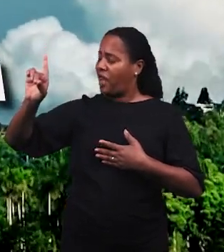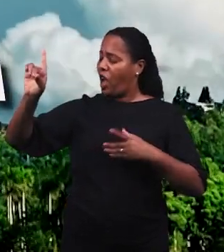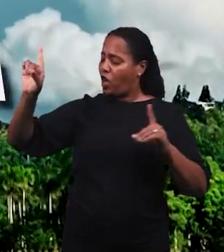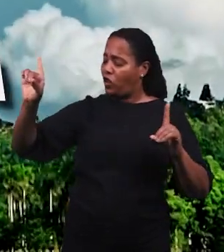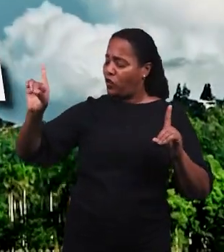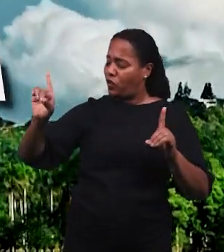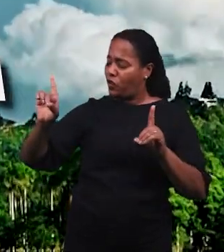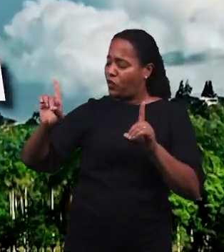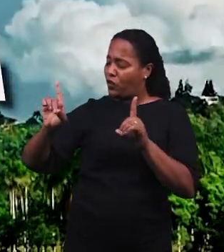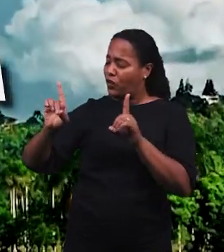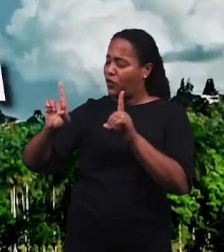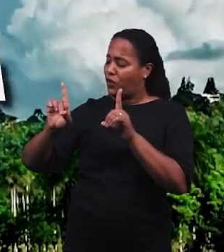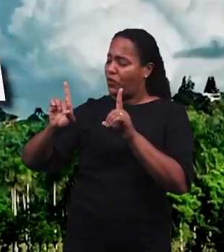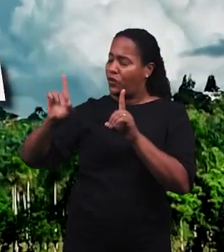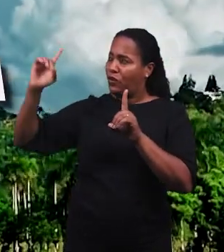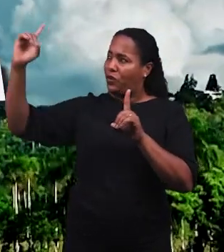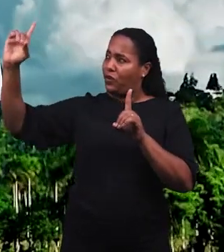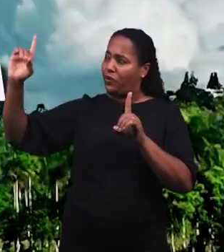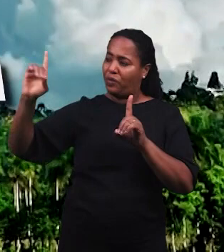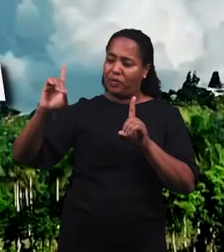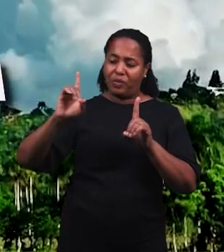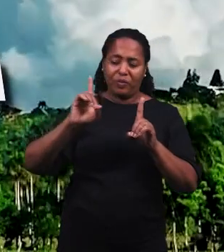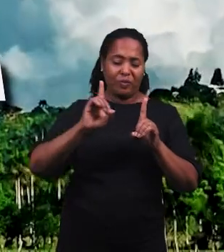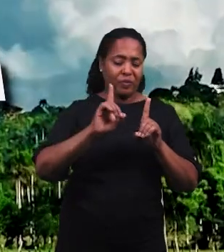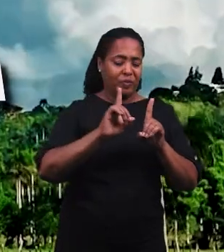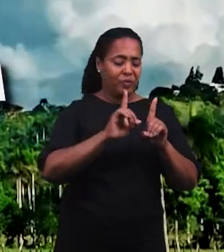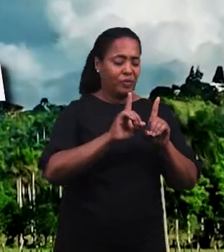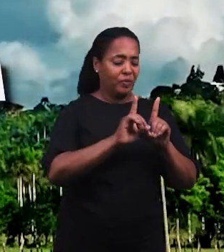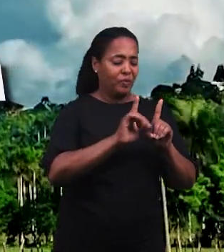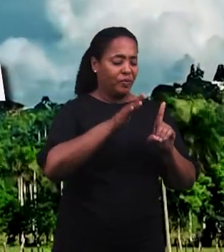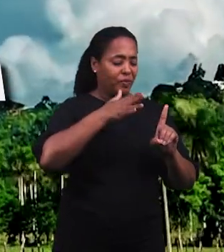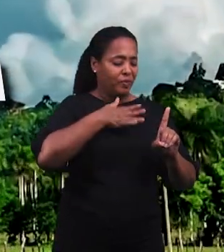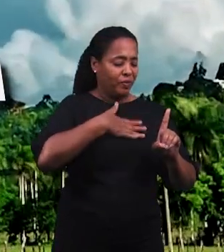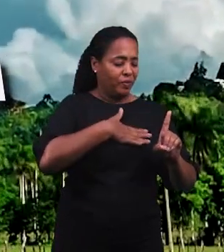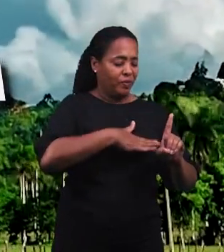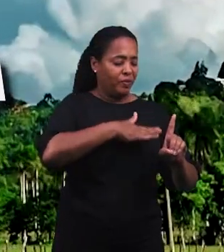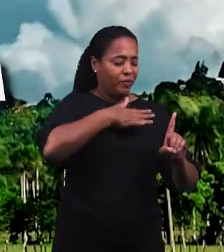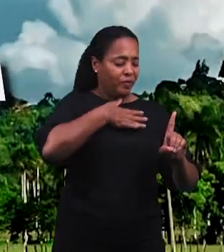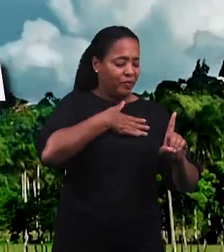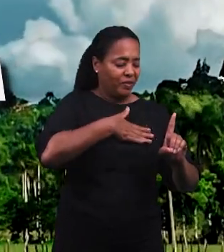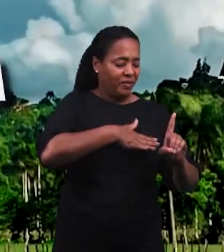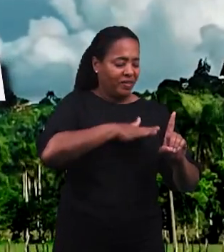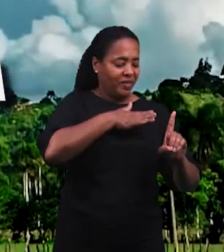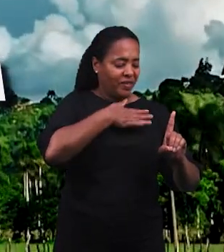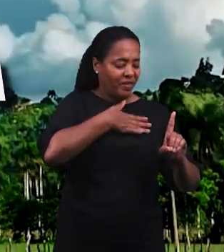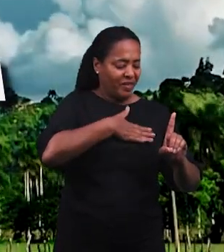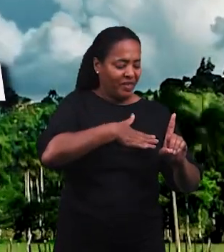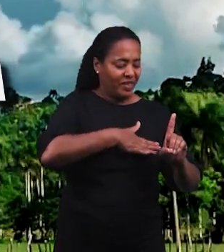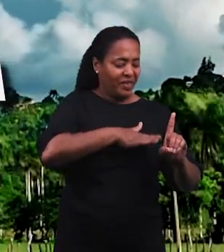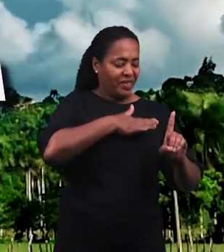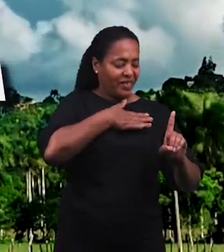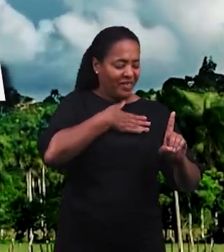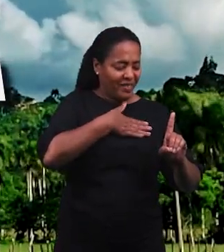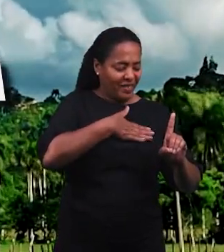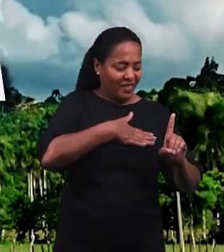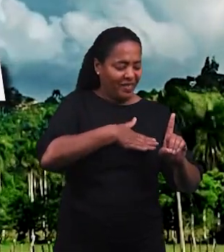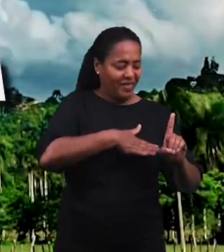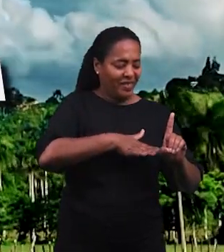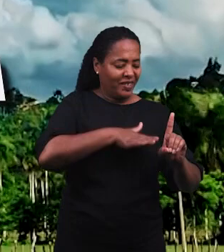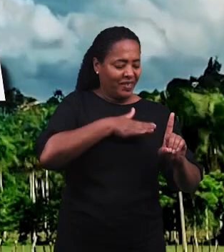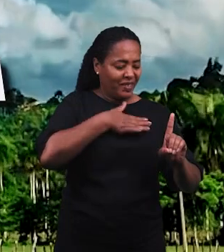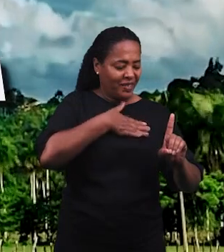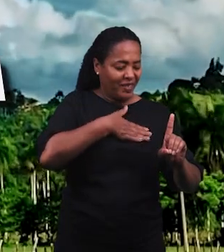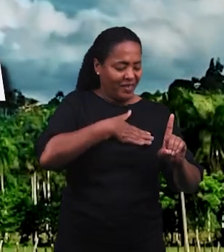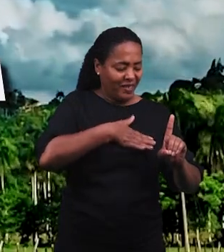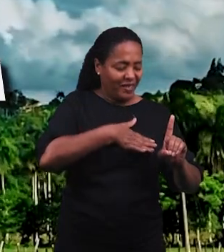Да, с Тобой пойдет мое присутствие, чтобы дать Тебе покой.